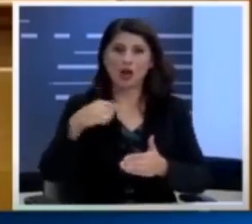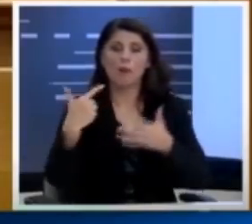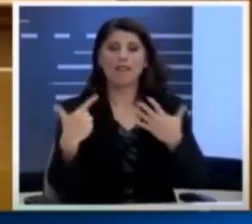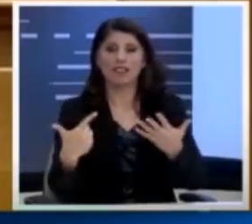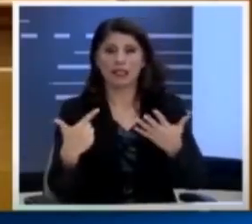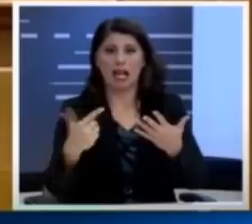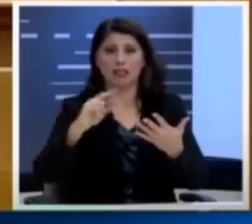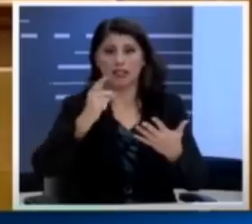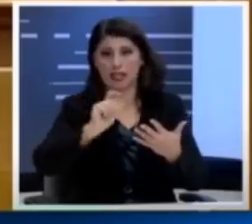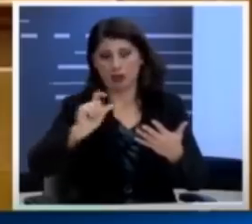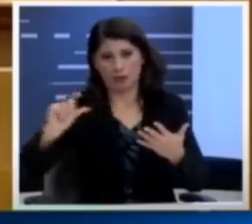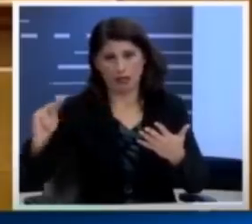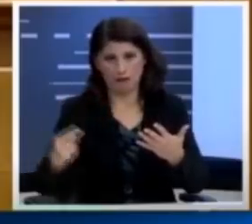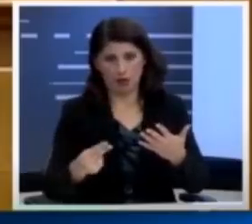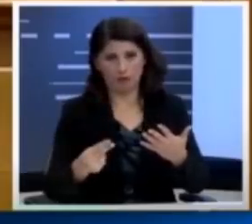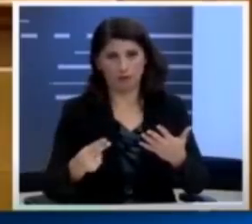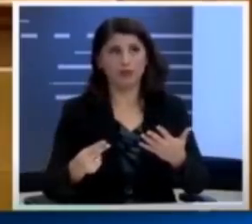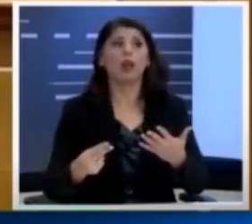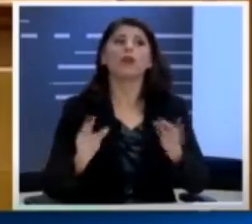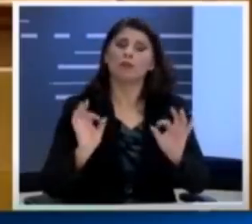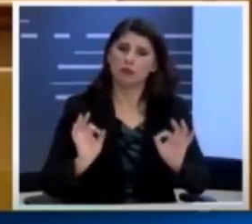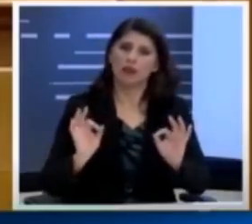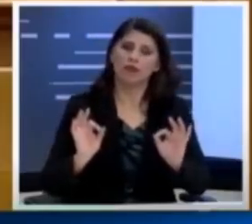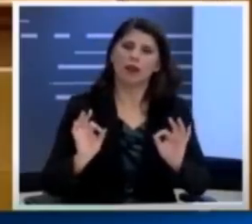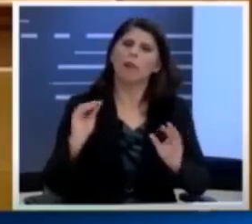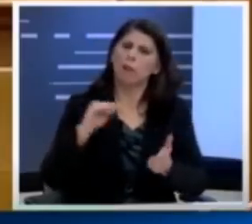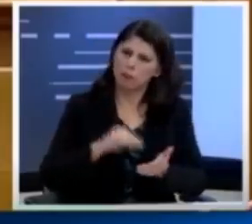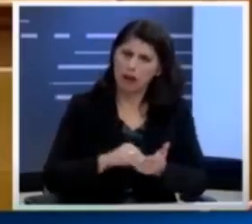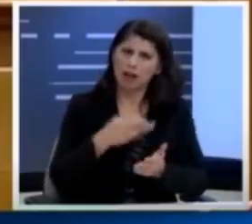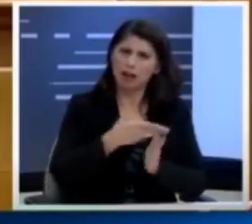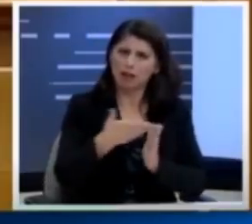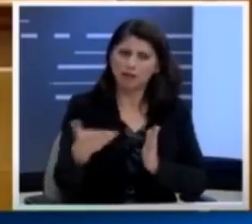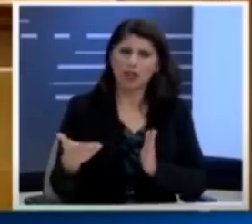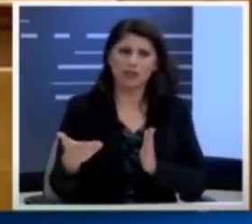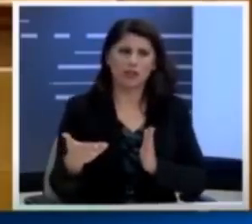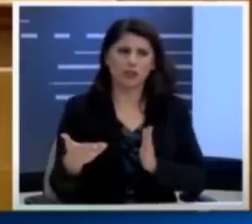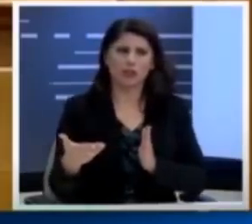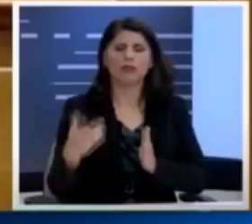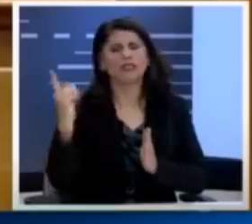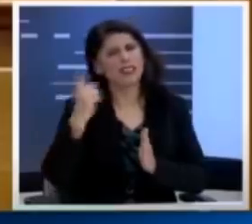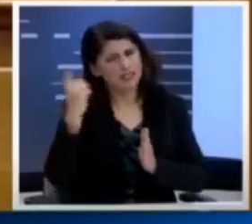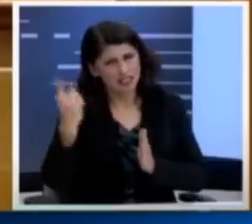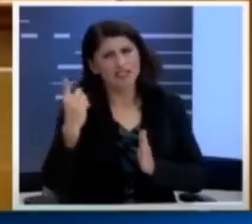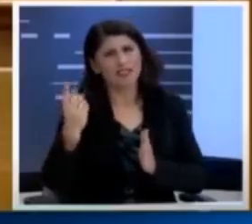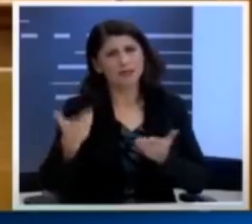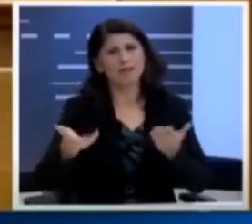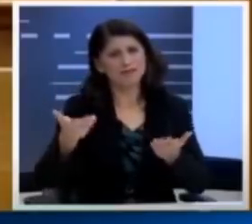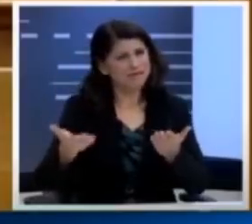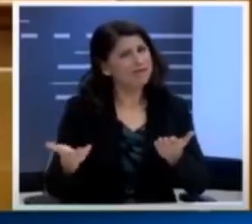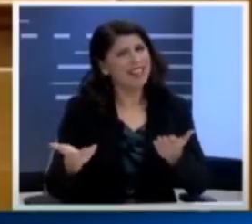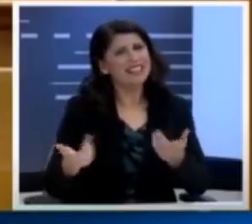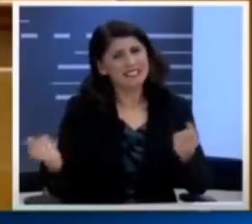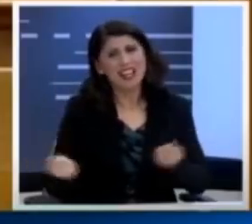53,7 δισεκατομμύρια ευρώ, που βέβαια πέφτουν πάλι πάνω στα συνηθισμένα υποζύγια,